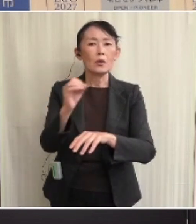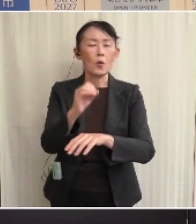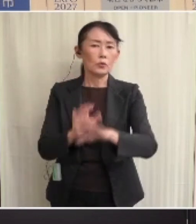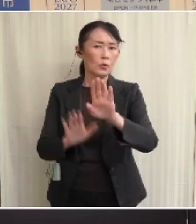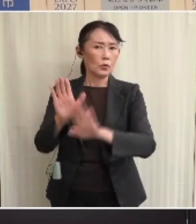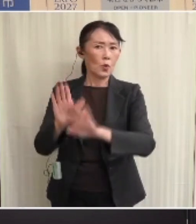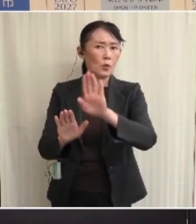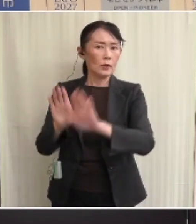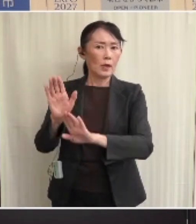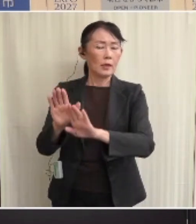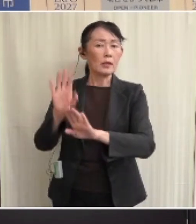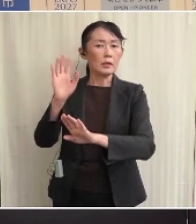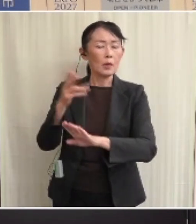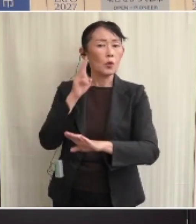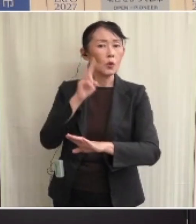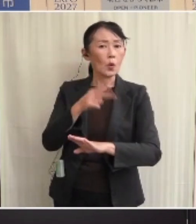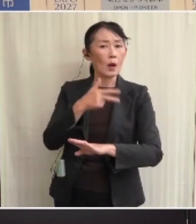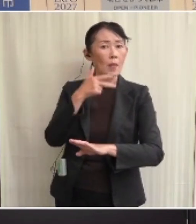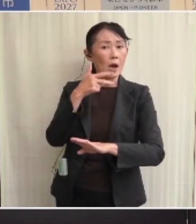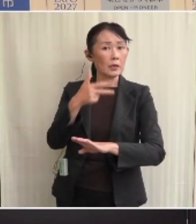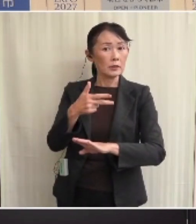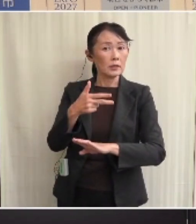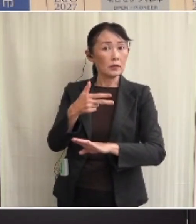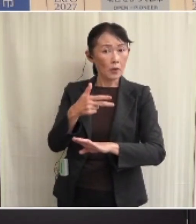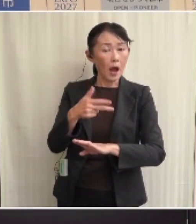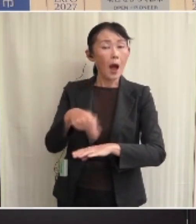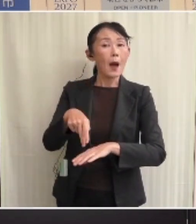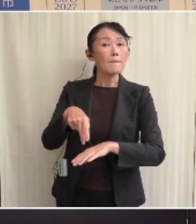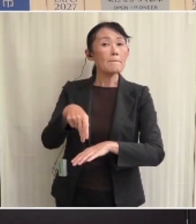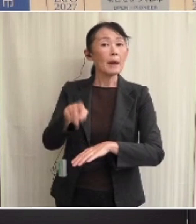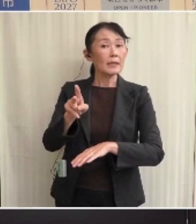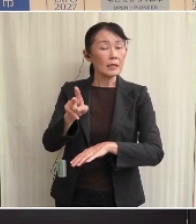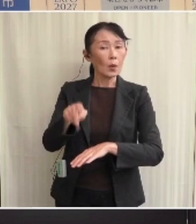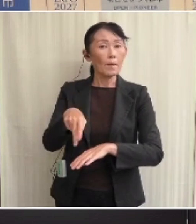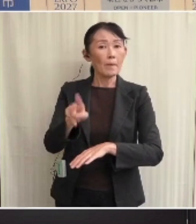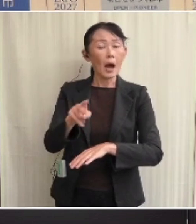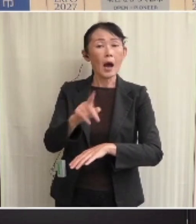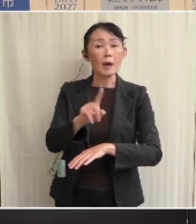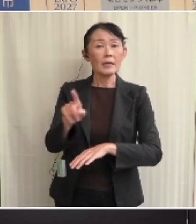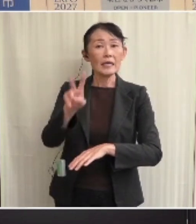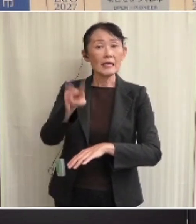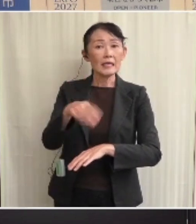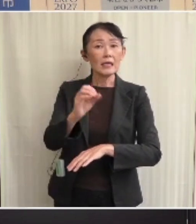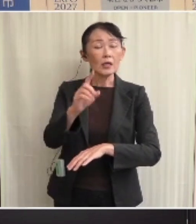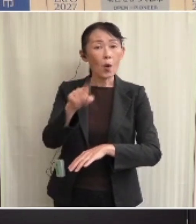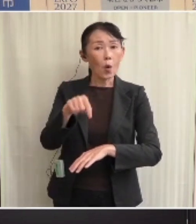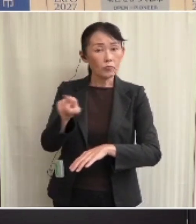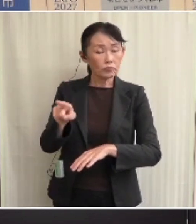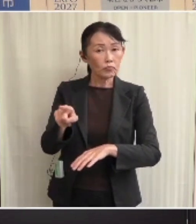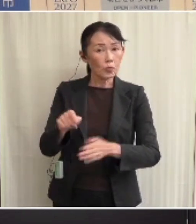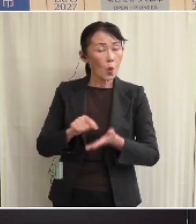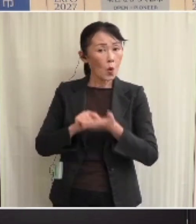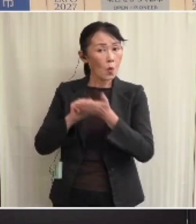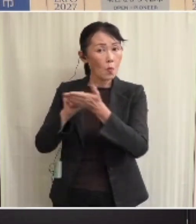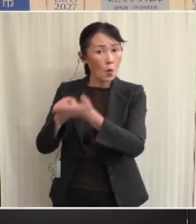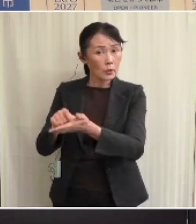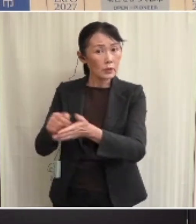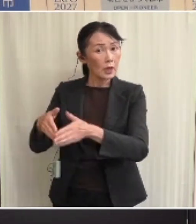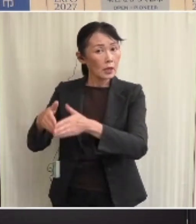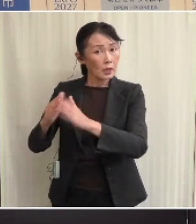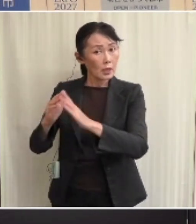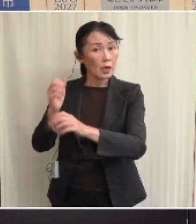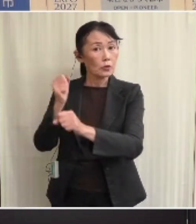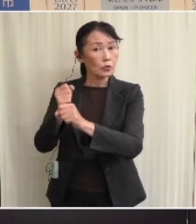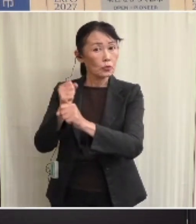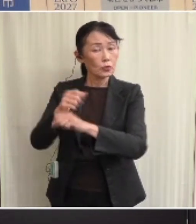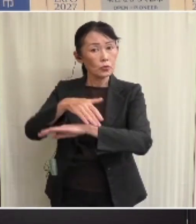横浜市はパビリオンを出すのでしょうか。 よろしいですか。 はい、 はい、まあ、大阪の状況に関